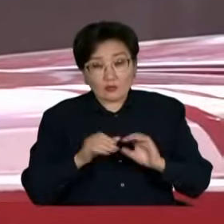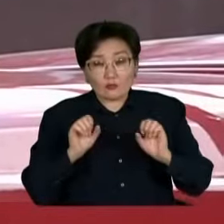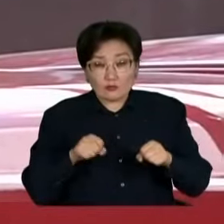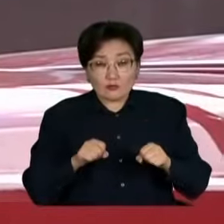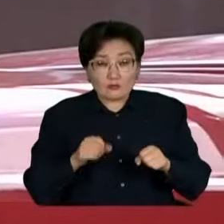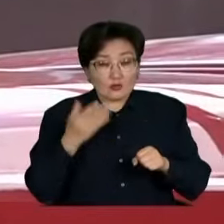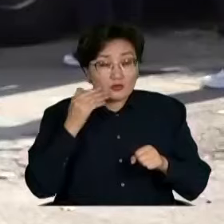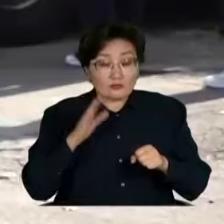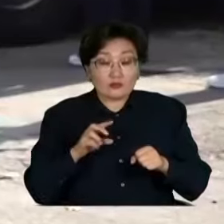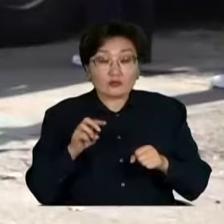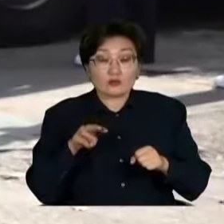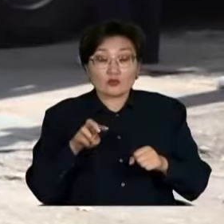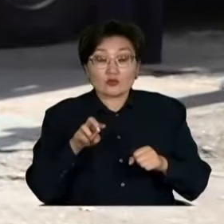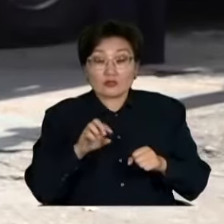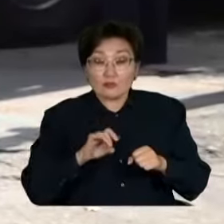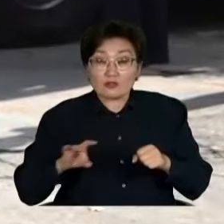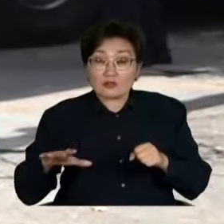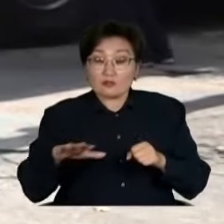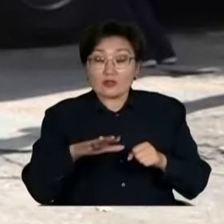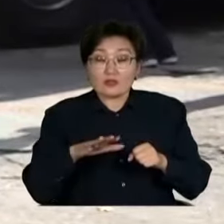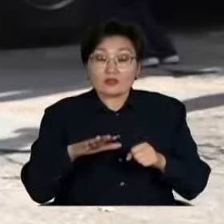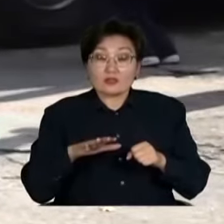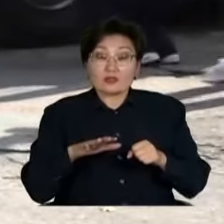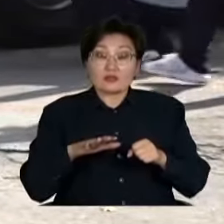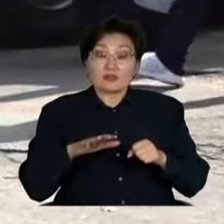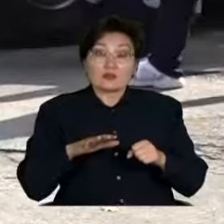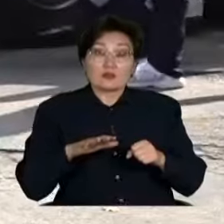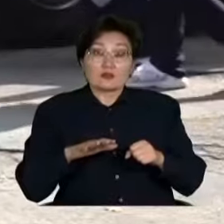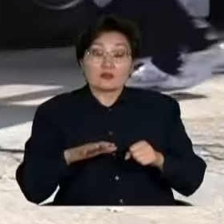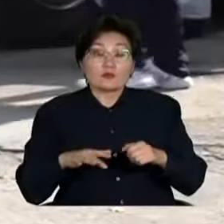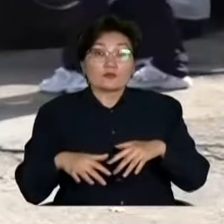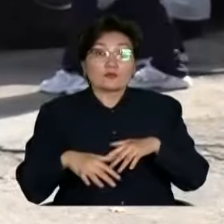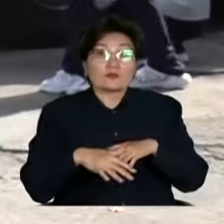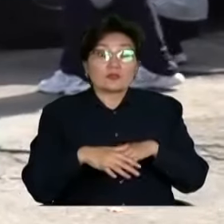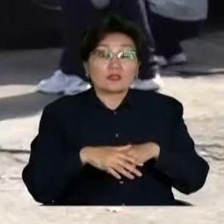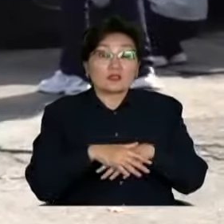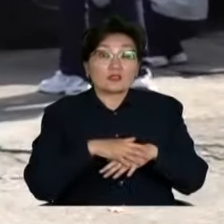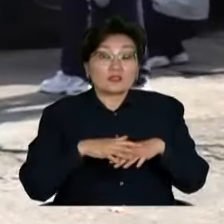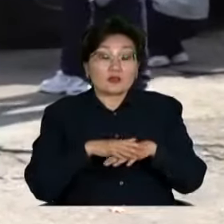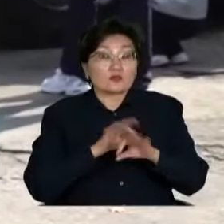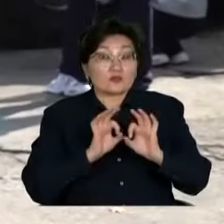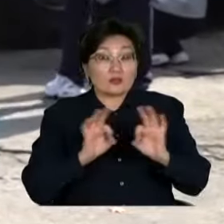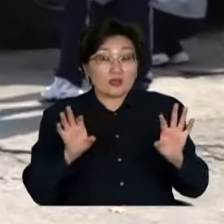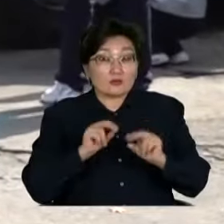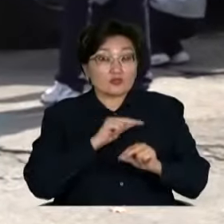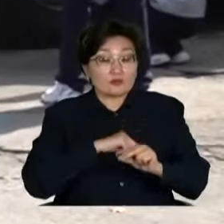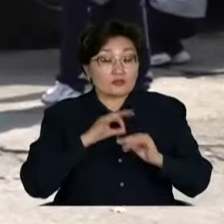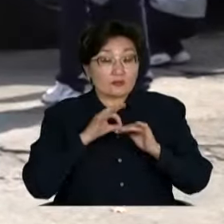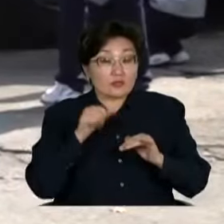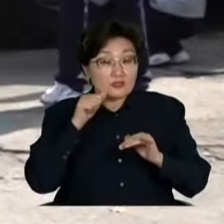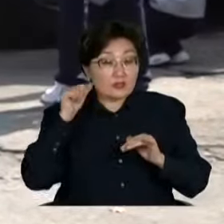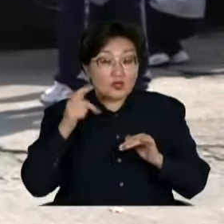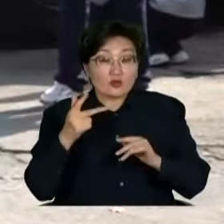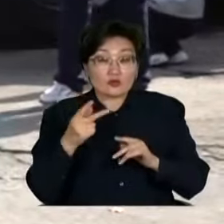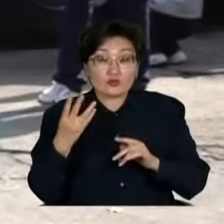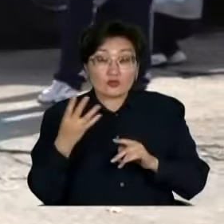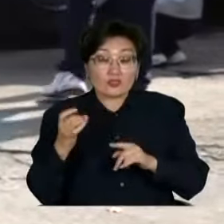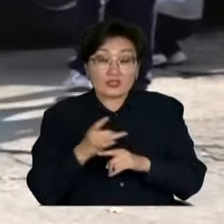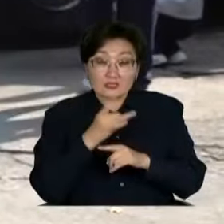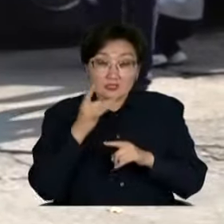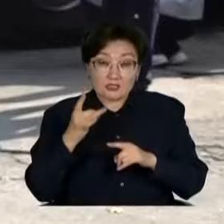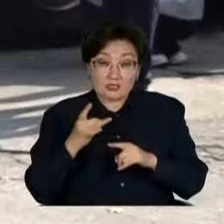ойлаймын. Түрксіб ауданында елдермен үгіт насихат жұмыстары жүргенде былтырға қарағанда 3-4 есеге азайған